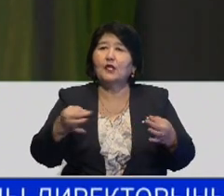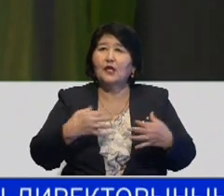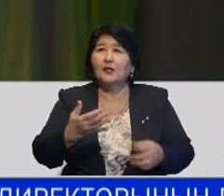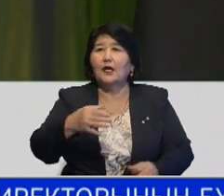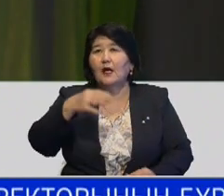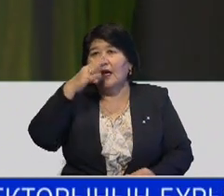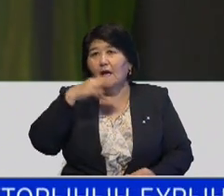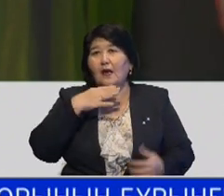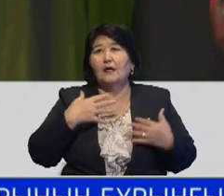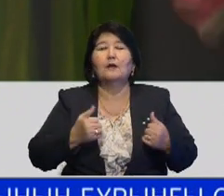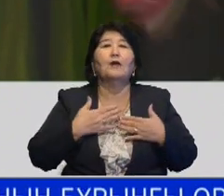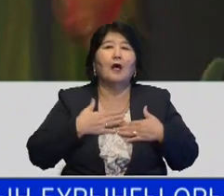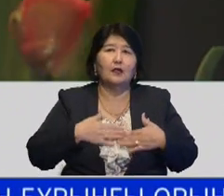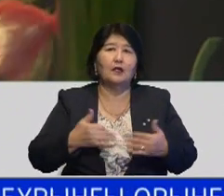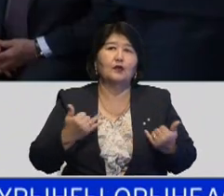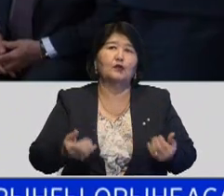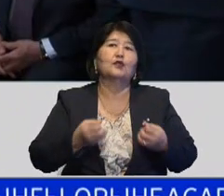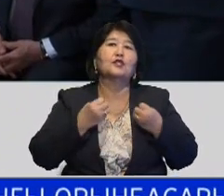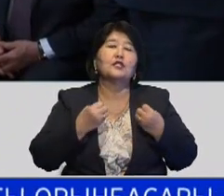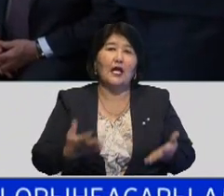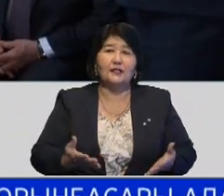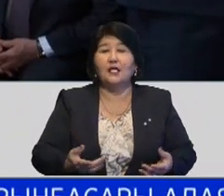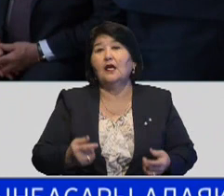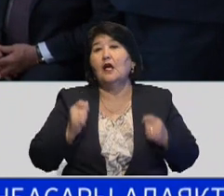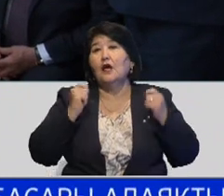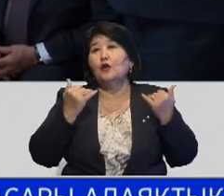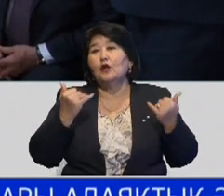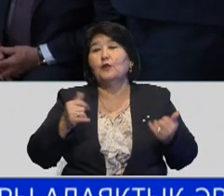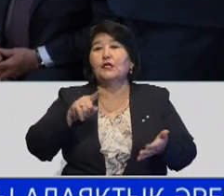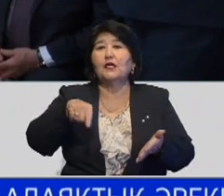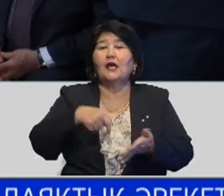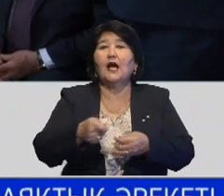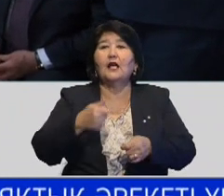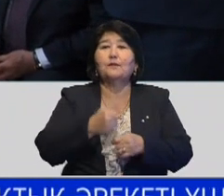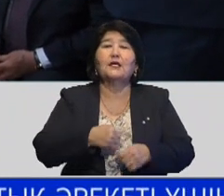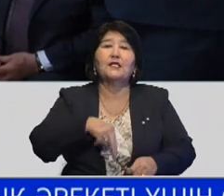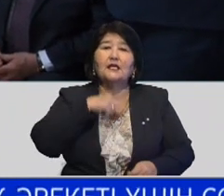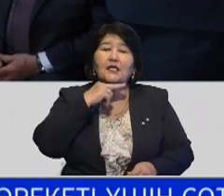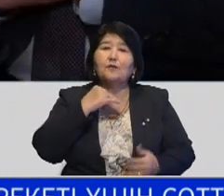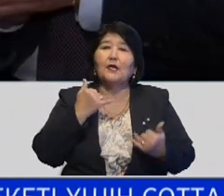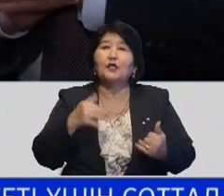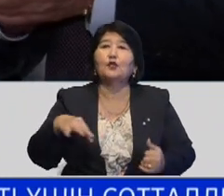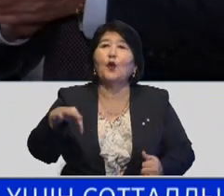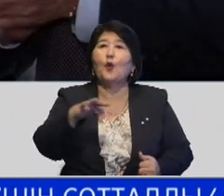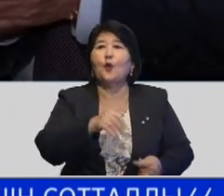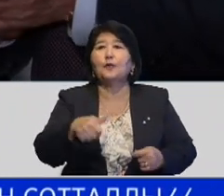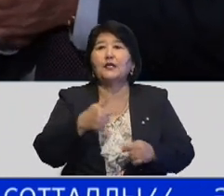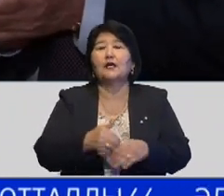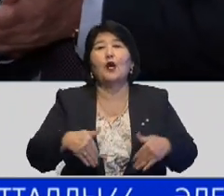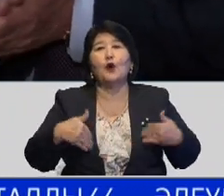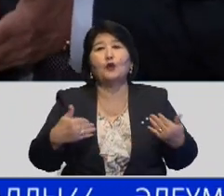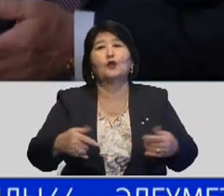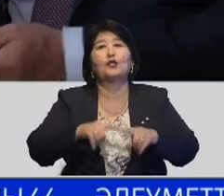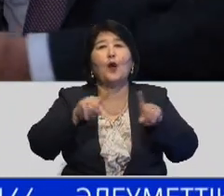Akemnin densaulığı Allah'a şükür kazır jaqsı. Meritoy esine şahar başısı jılı lebizin bildirip, oblıs akiminin kutuktau